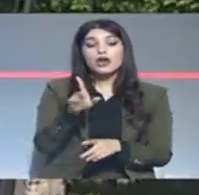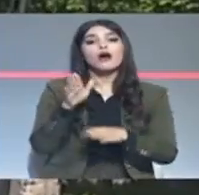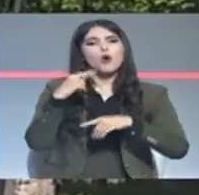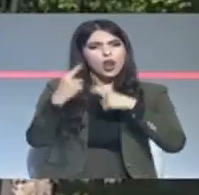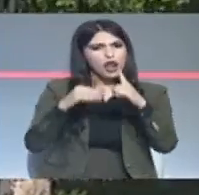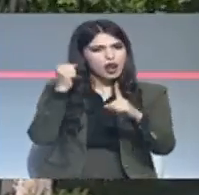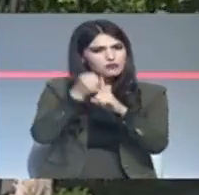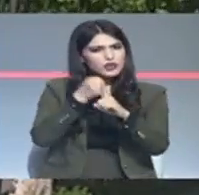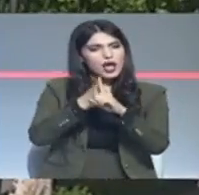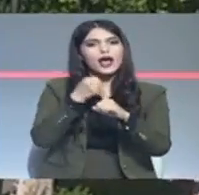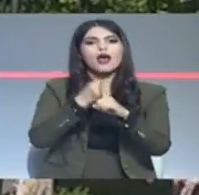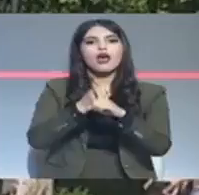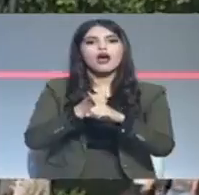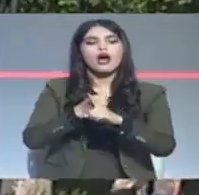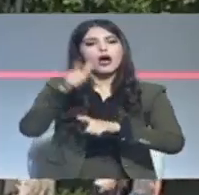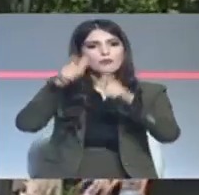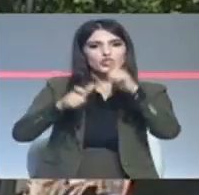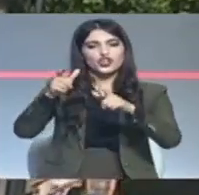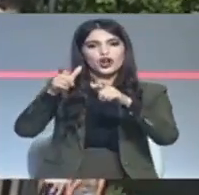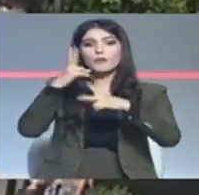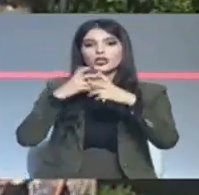سعي لارضاء المواطن والاستجابه لتطلعات ه